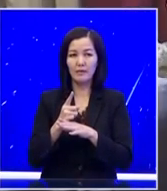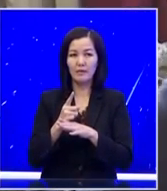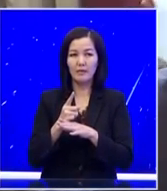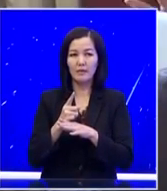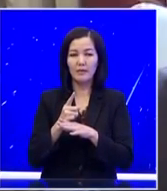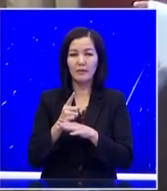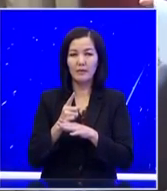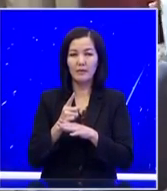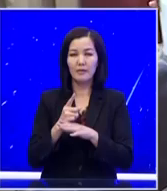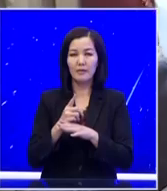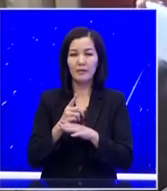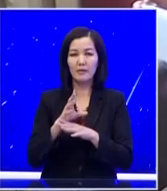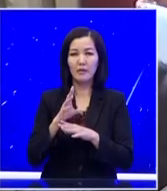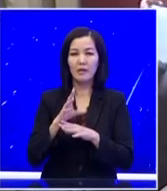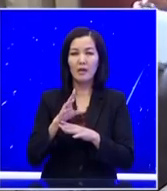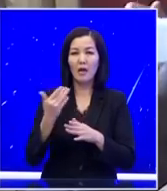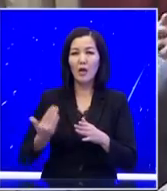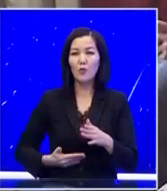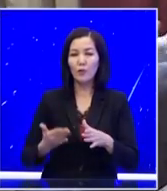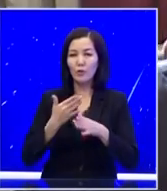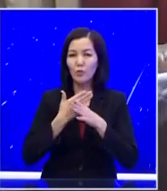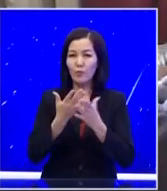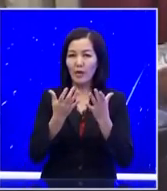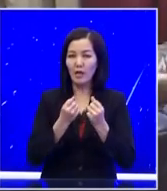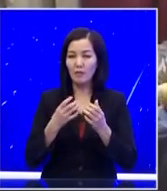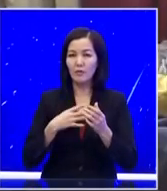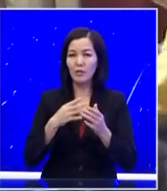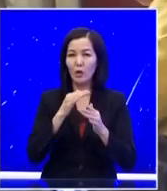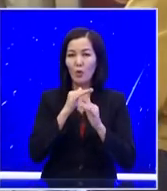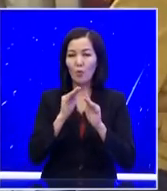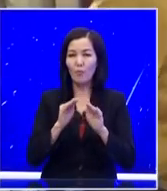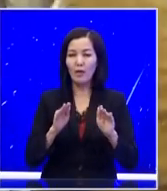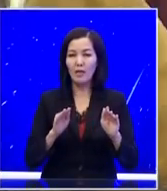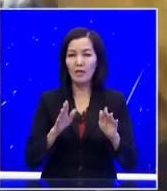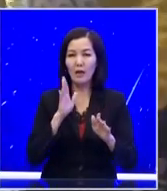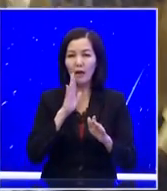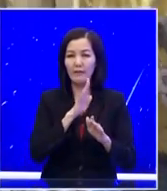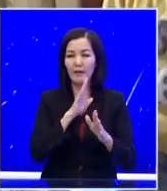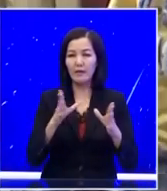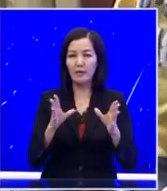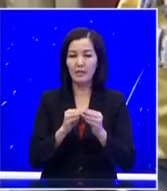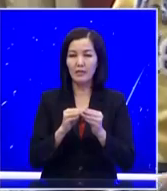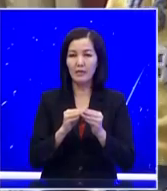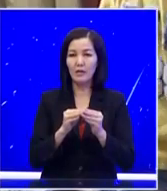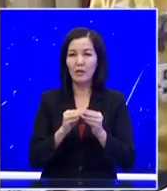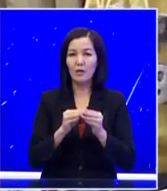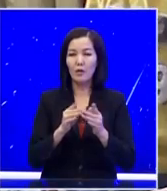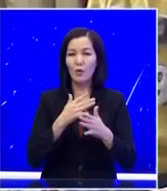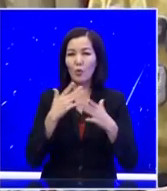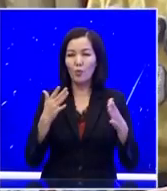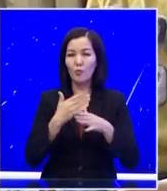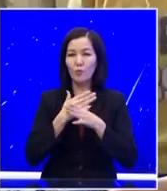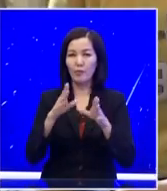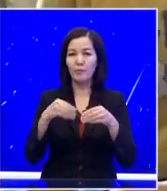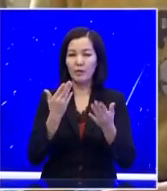жаңағы социальный пакеттерді алып жатырмыз. Енді біз көп балалы ана деп неғылады, көп көмек көрсетіп жатыр